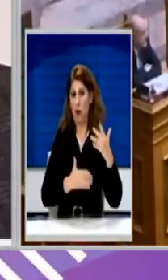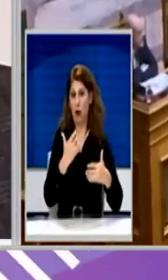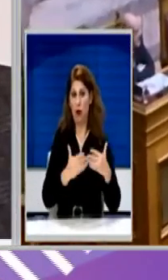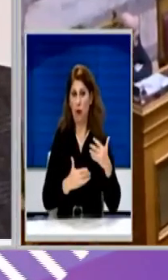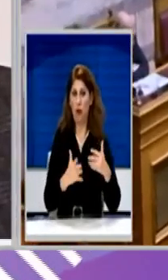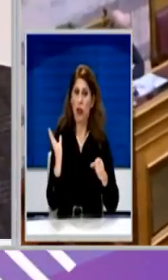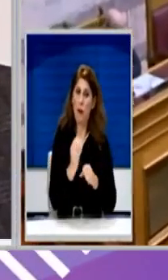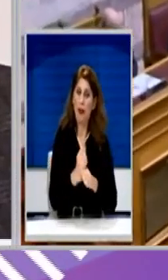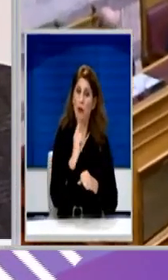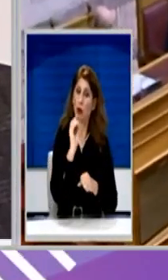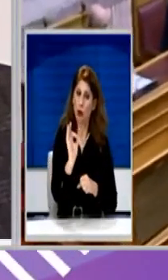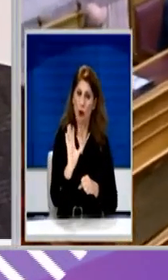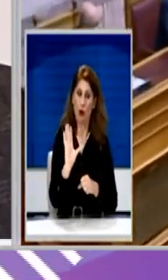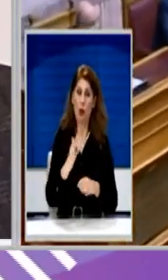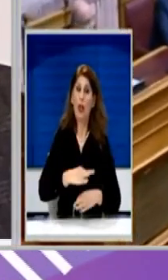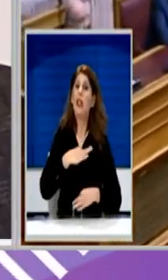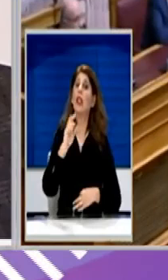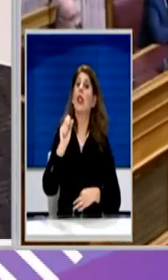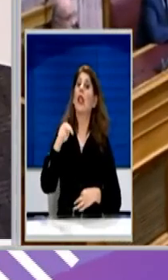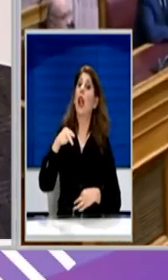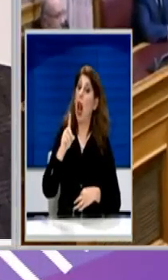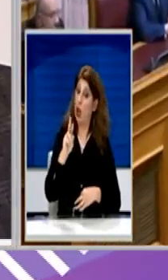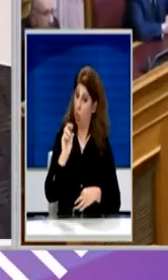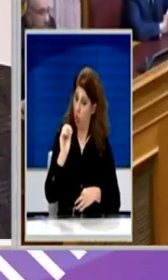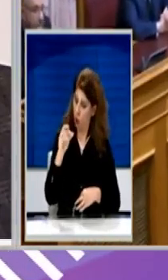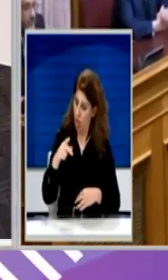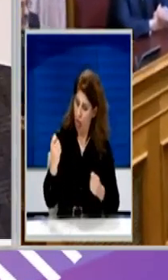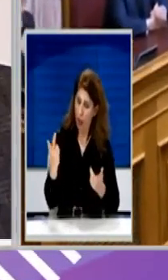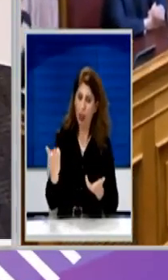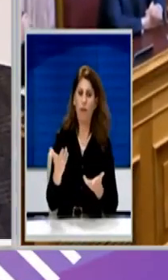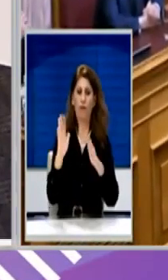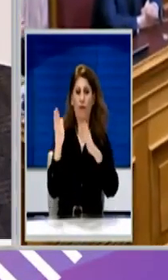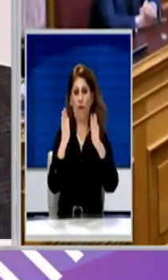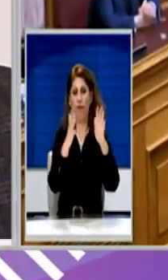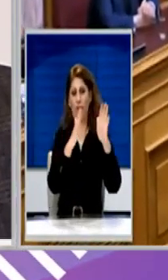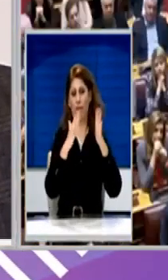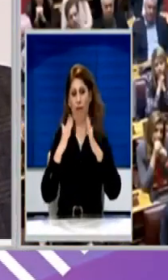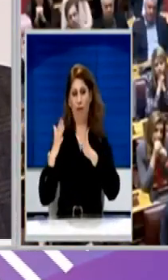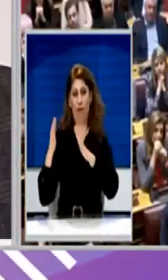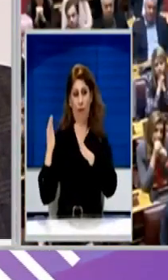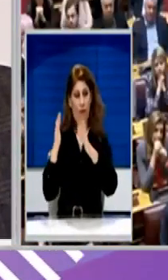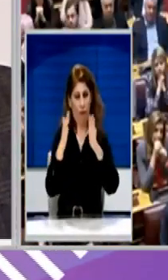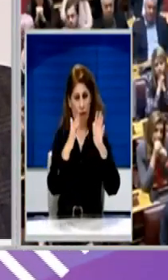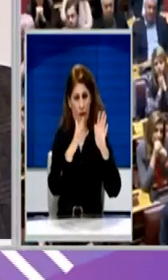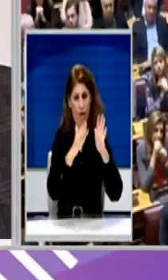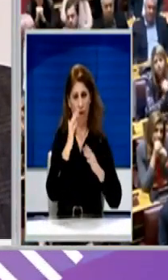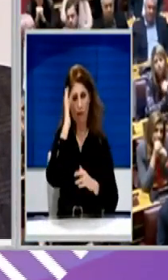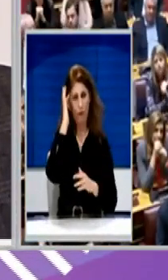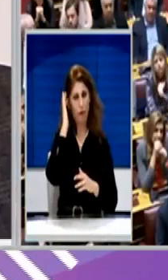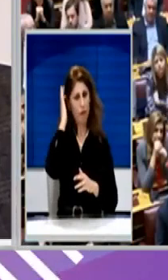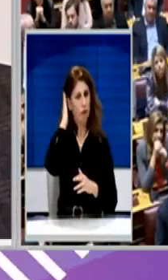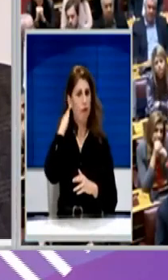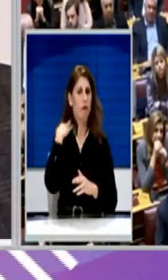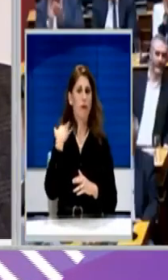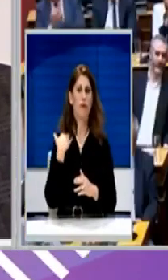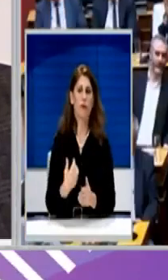παράδειγμα, αναφέρω, μειώθηκε δραστικά το δημόσιο χρέος. Το δημόσιο χρέος είναι γύρω στο 160%. Μειώθηκε δραστικά η ανεργία. Η